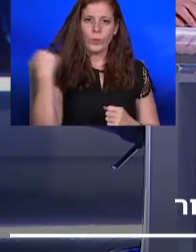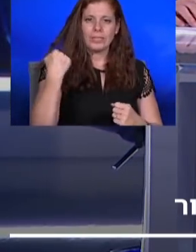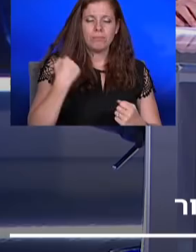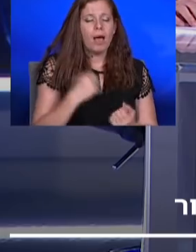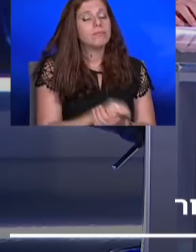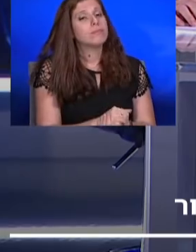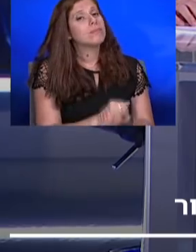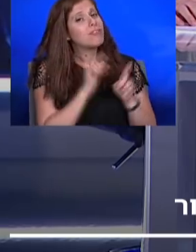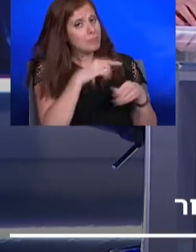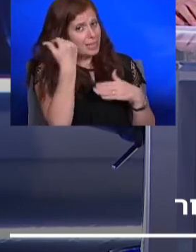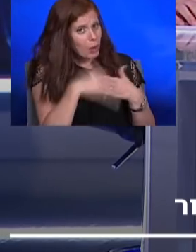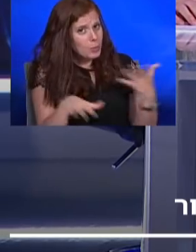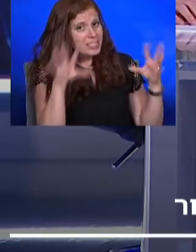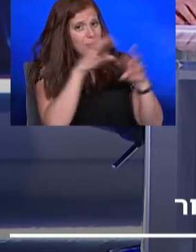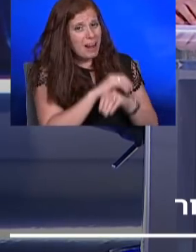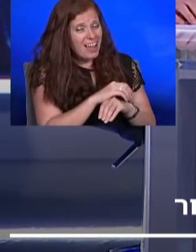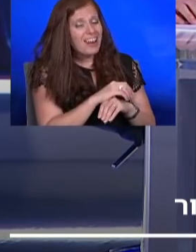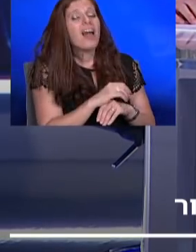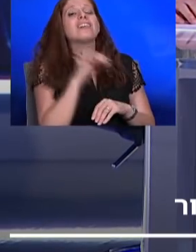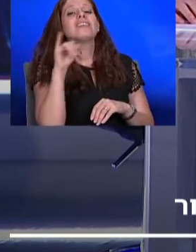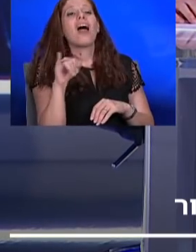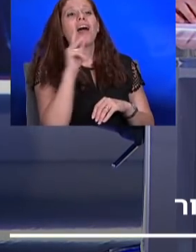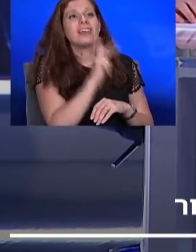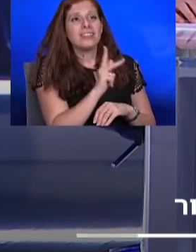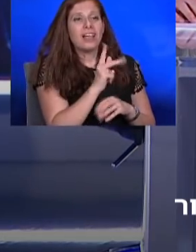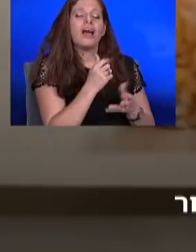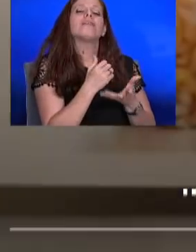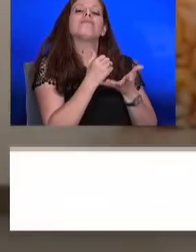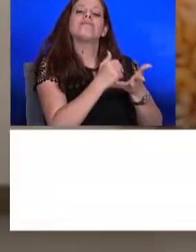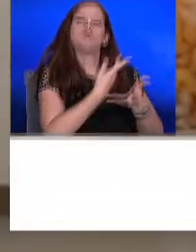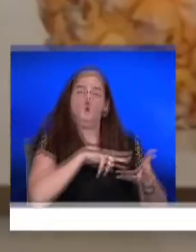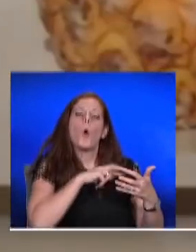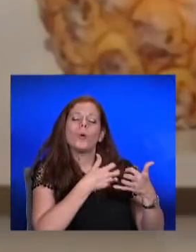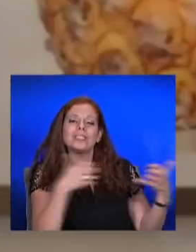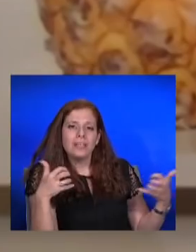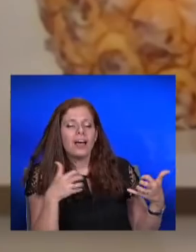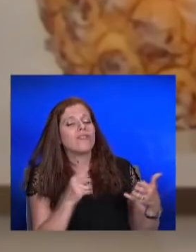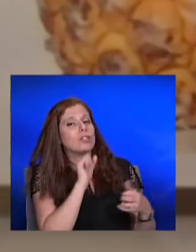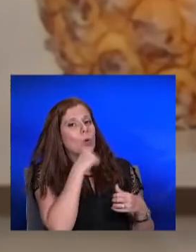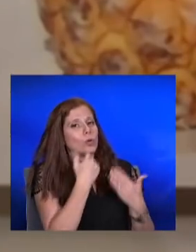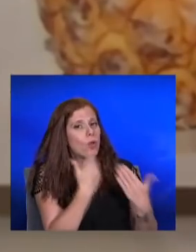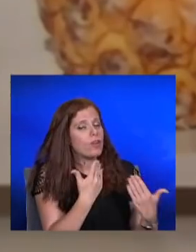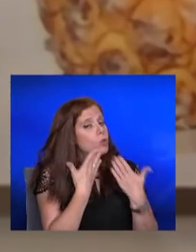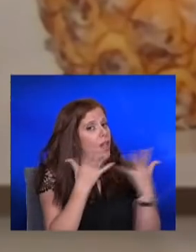להלילה. יערה קידר, עוצרת והיסטוריונית של אופנה, תודה רבה ולילה טוב. שמחה.